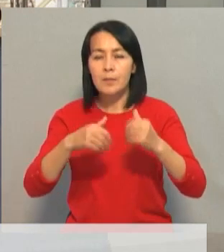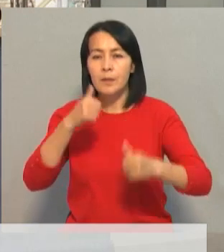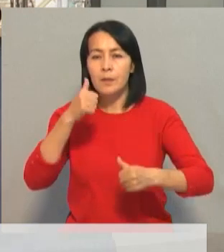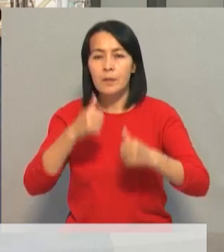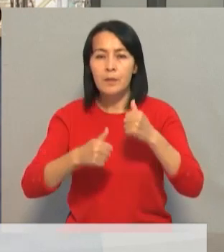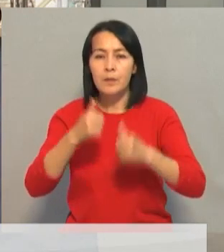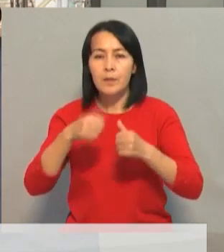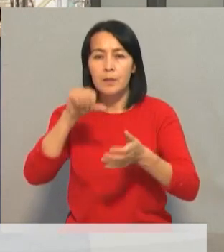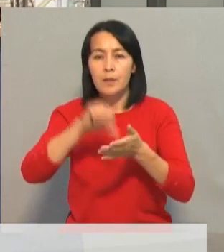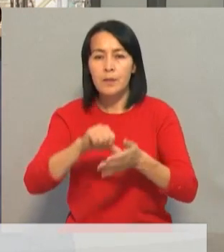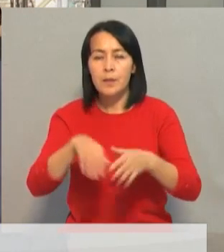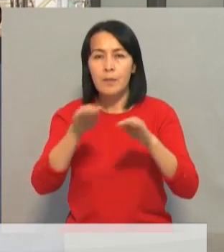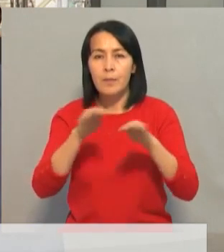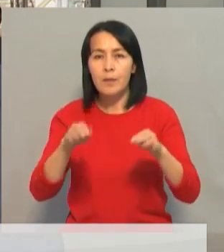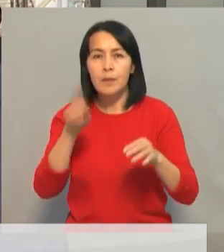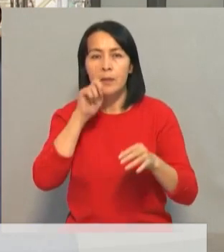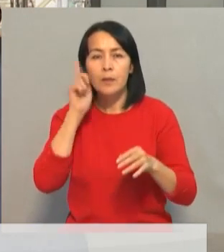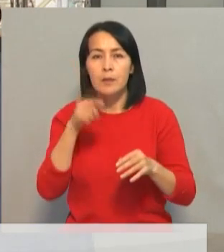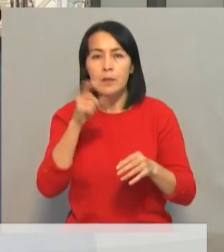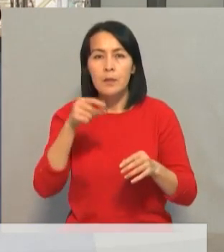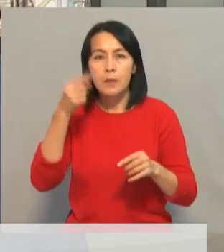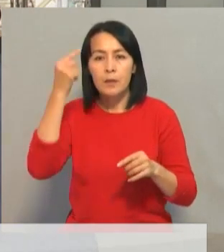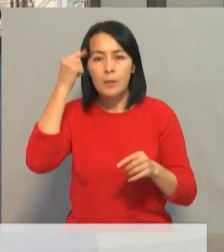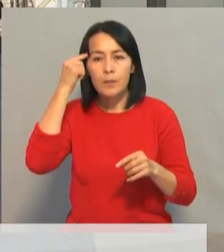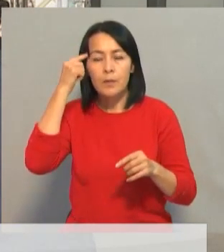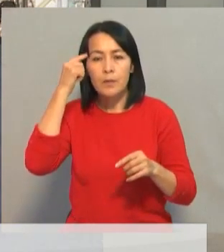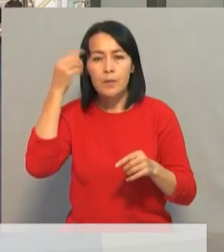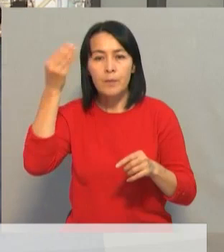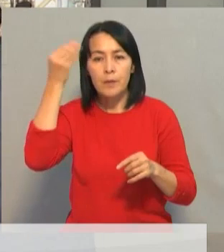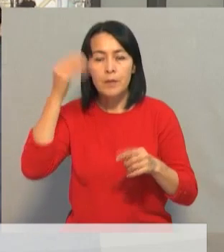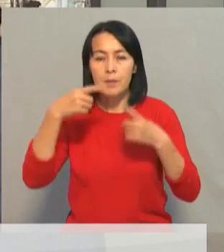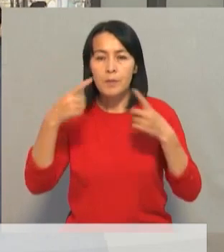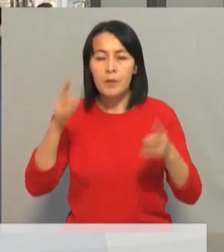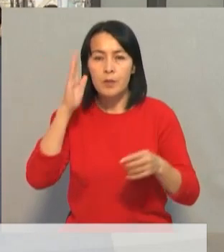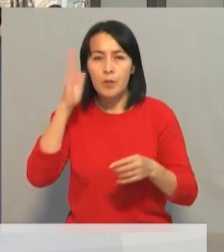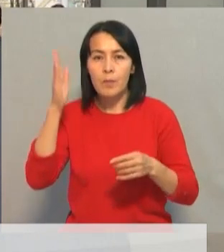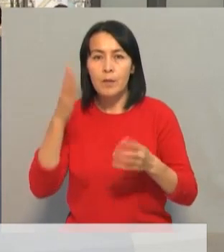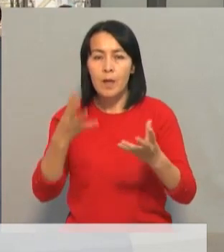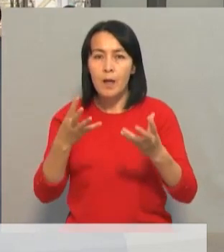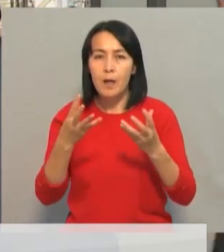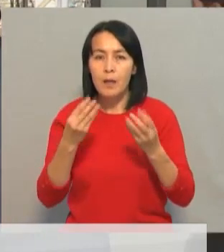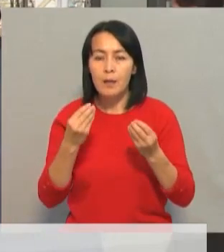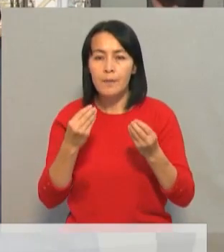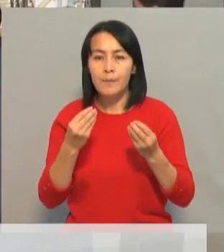алған балалардың, жастардың ой санасы мүлдем басқаша болады. Сол алған